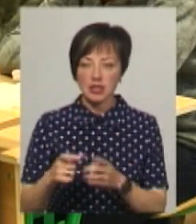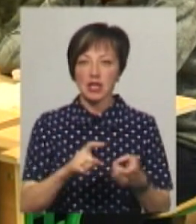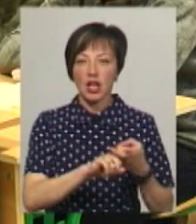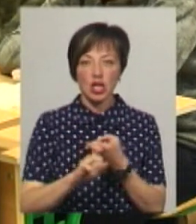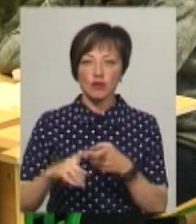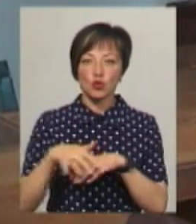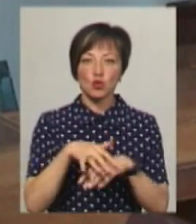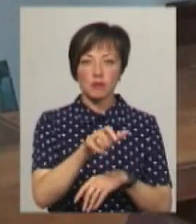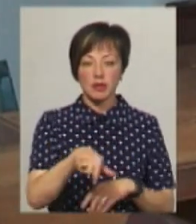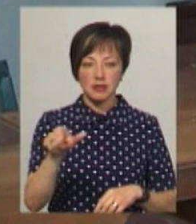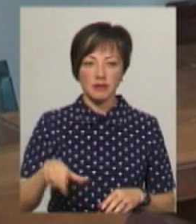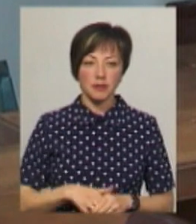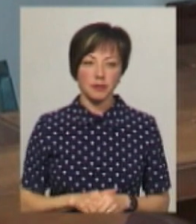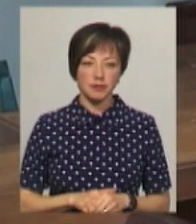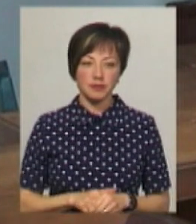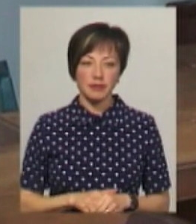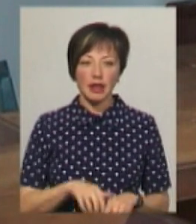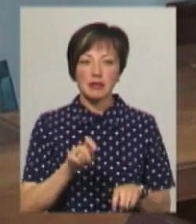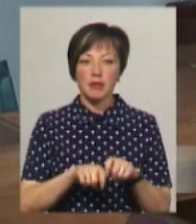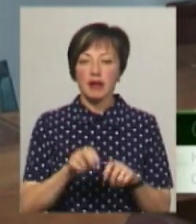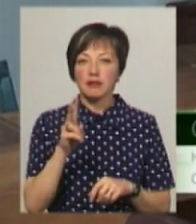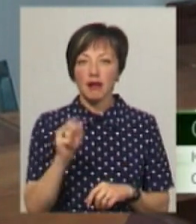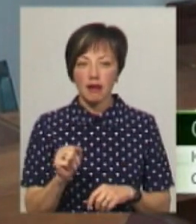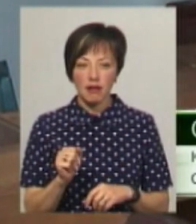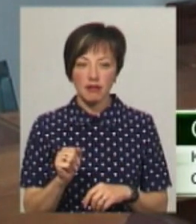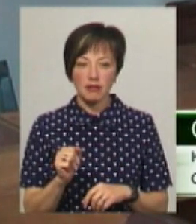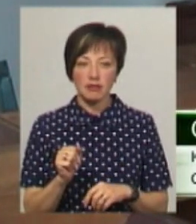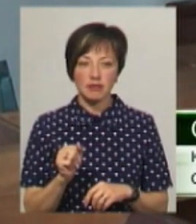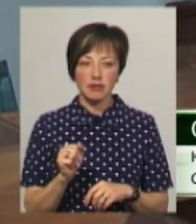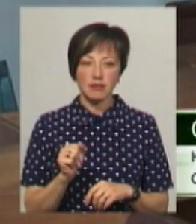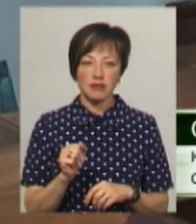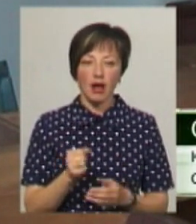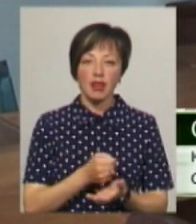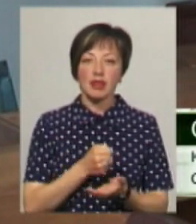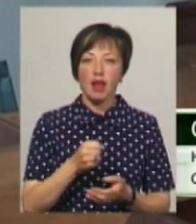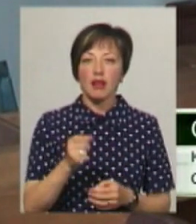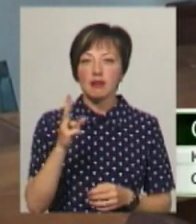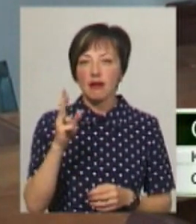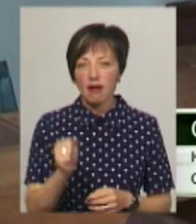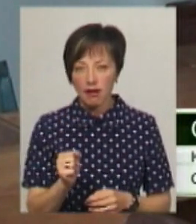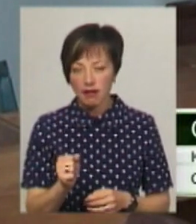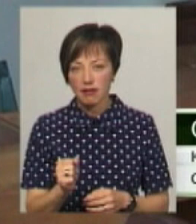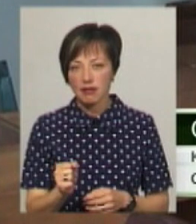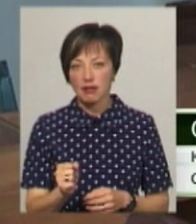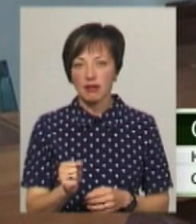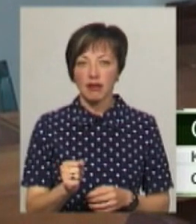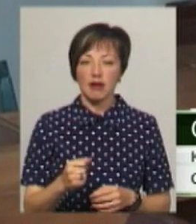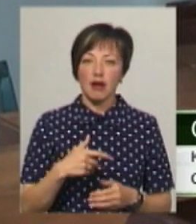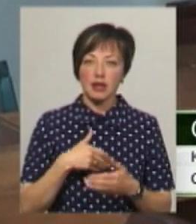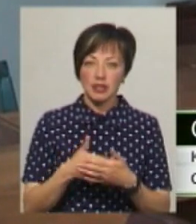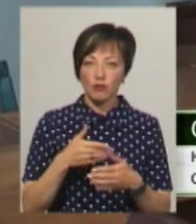Олеся Місінкевич. Експертка з гендерних питань Олена Малахова, кандидатка філологічних наук, яка досить